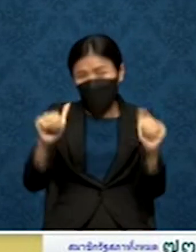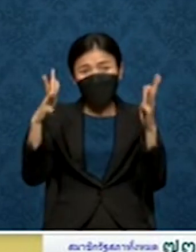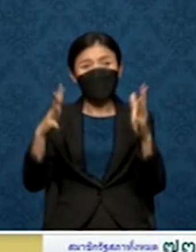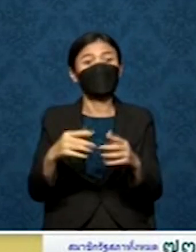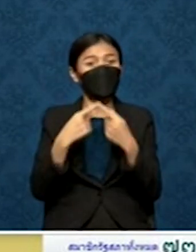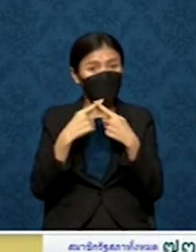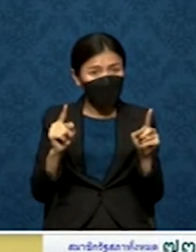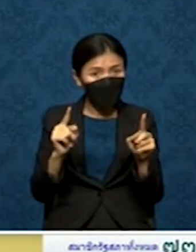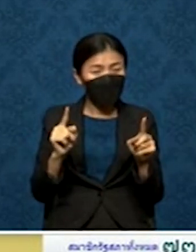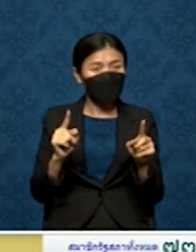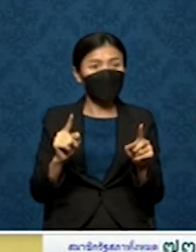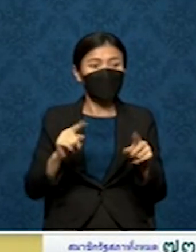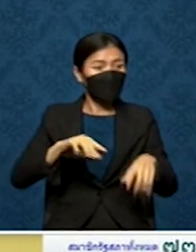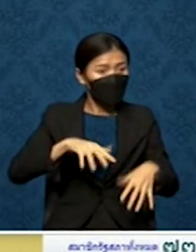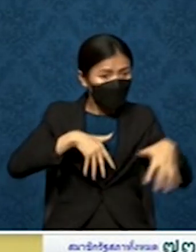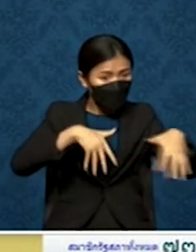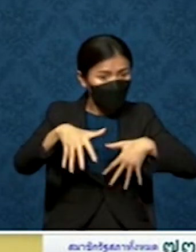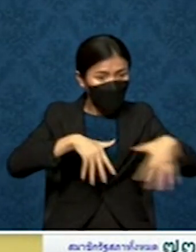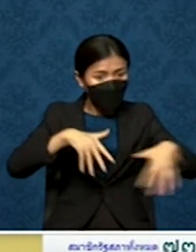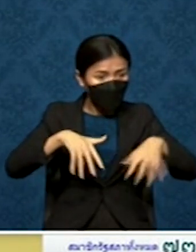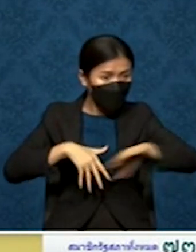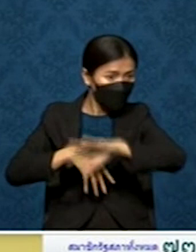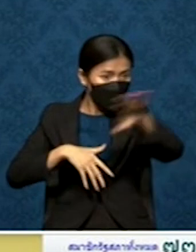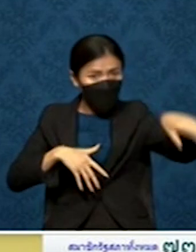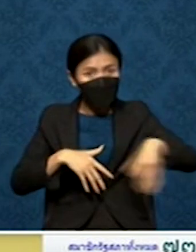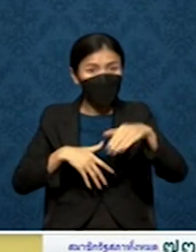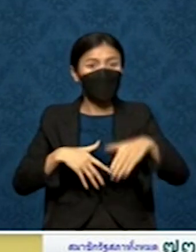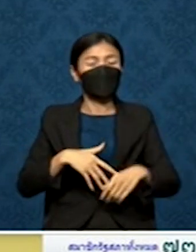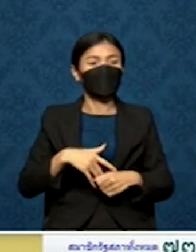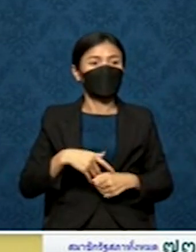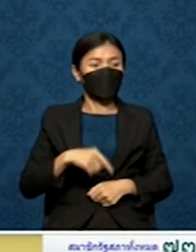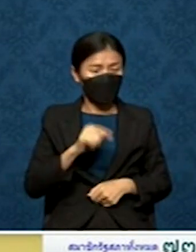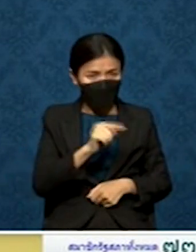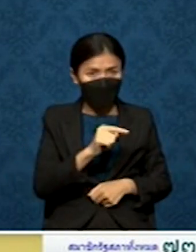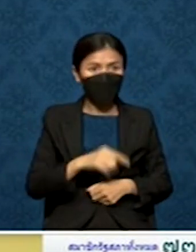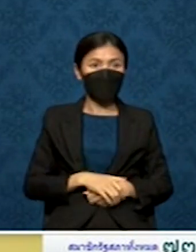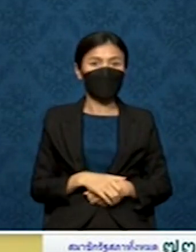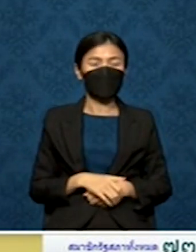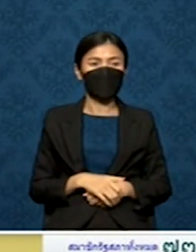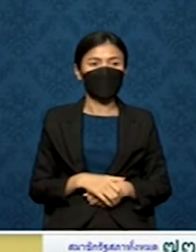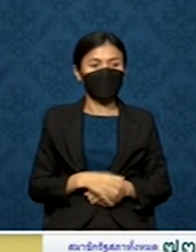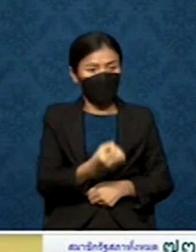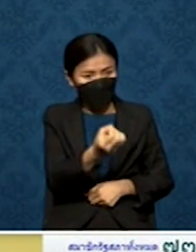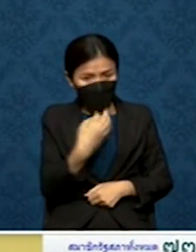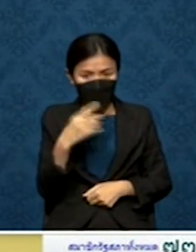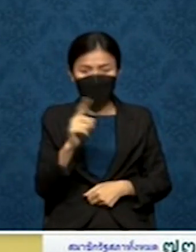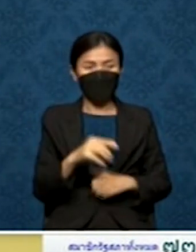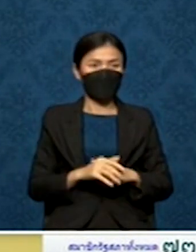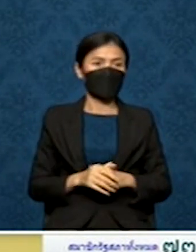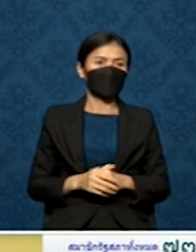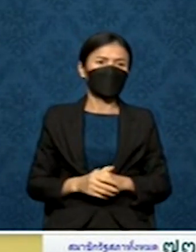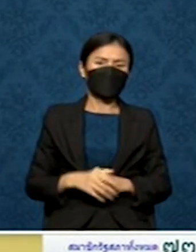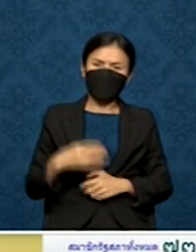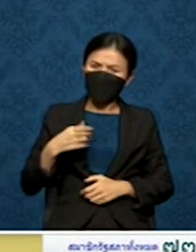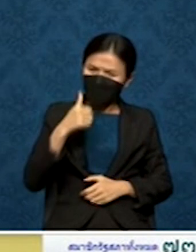100% แต่ในความเห็นของพี่น้องประชาชนหรือคนโดยทั่วไปมันยังมีอะไรที่เป็นพิเศษซึ่งท่านใช้